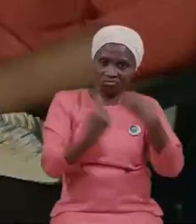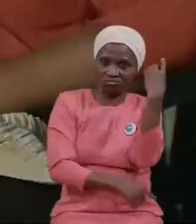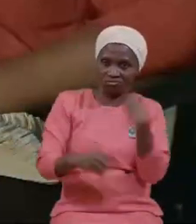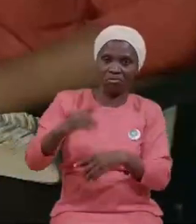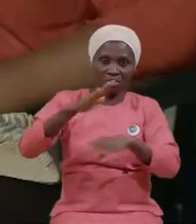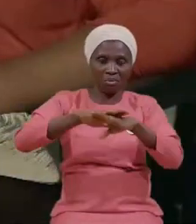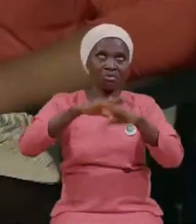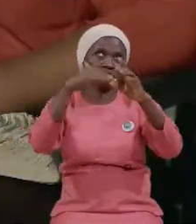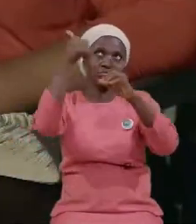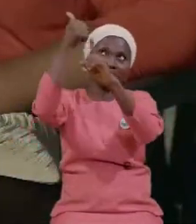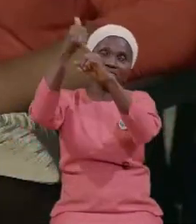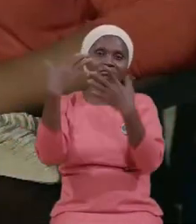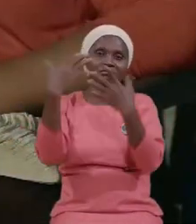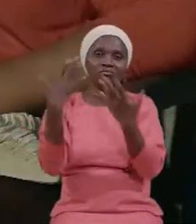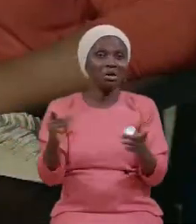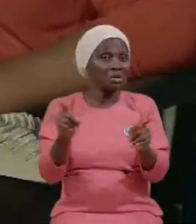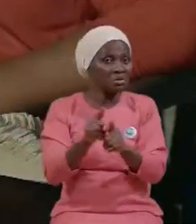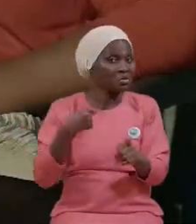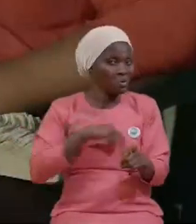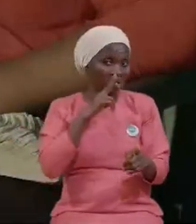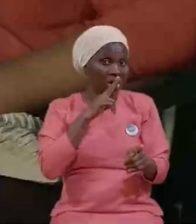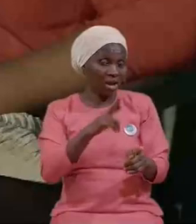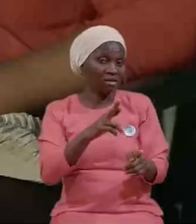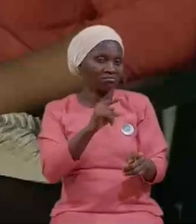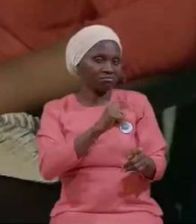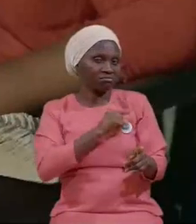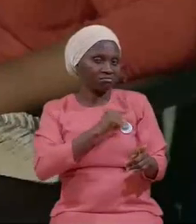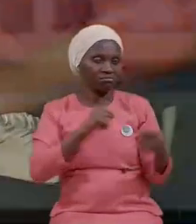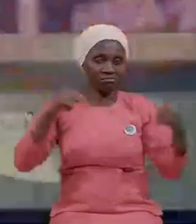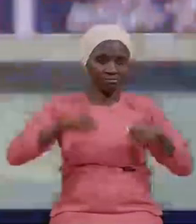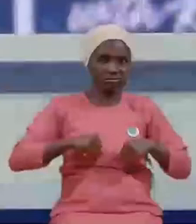Même si nous étions coupables et condamnés.